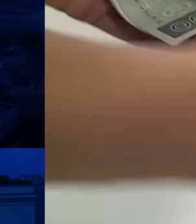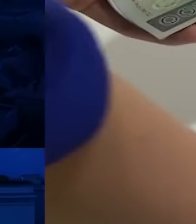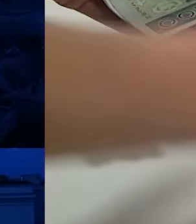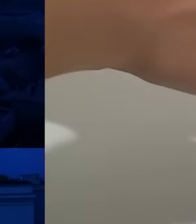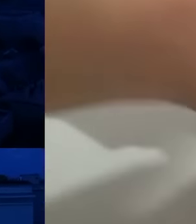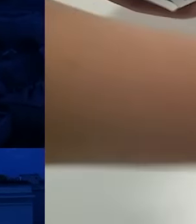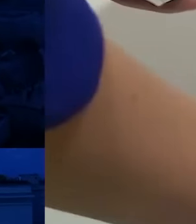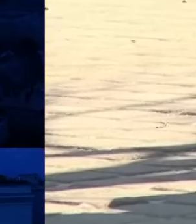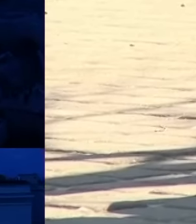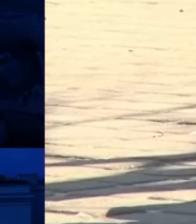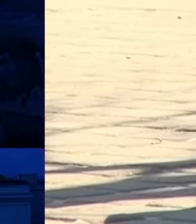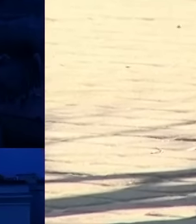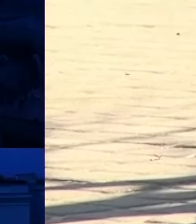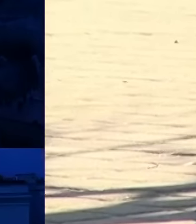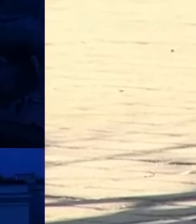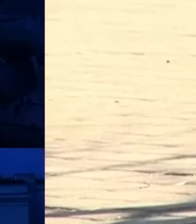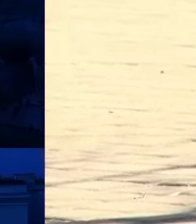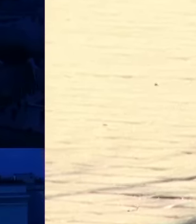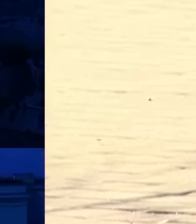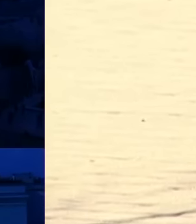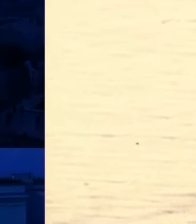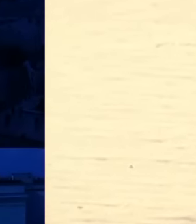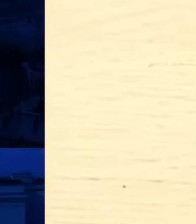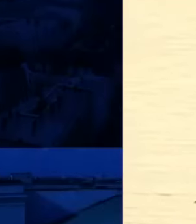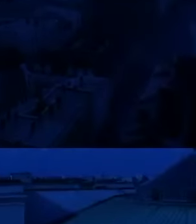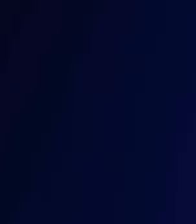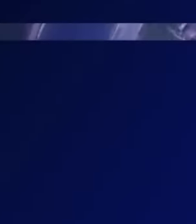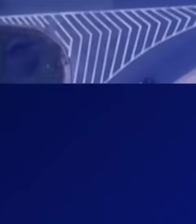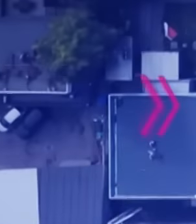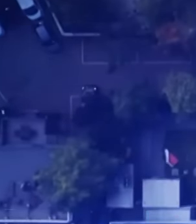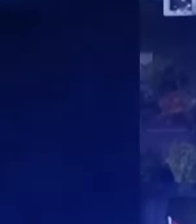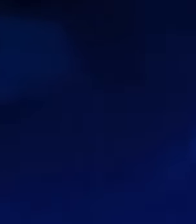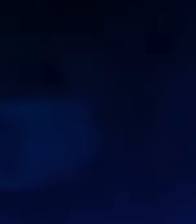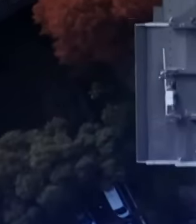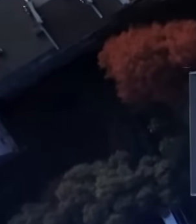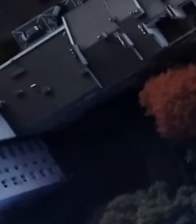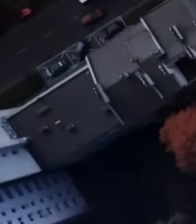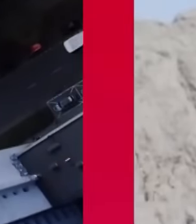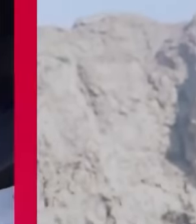została obniżona o połowę. Cięć będzie więcej. Wielu emerytów nie dostanie 14 emerytury.